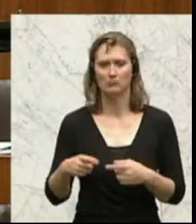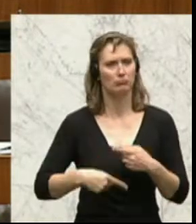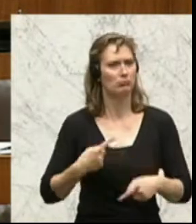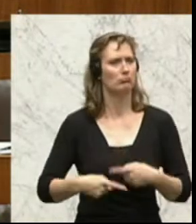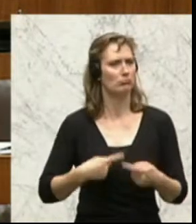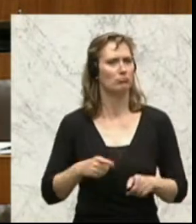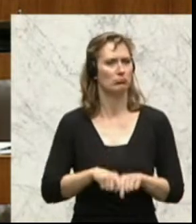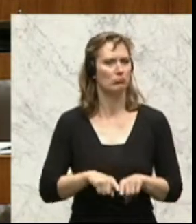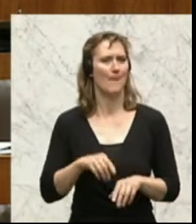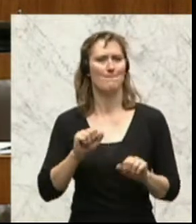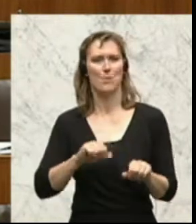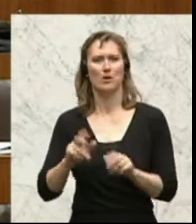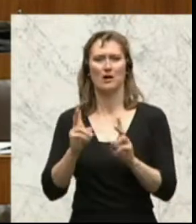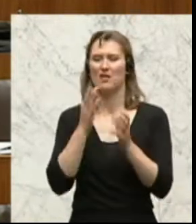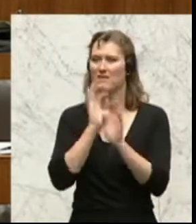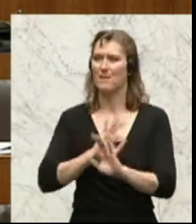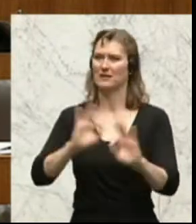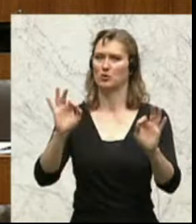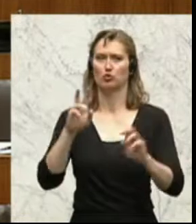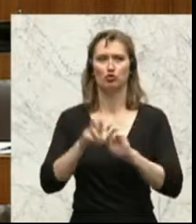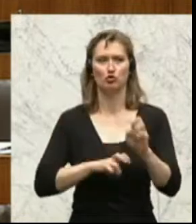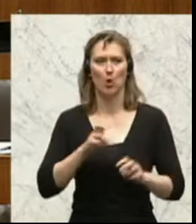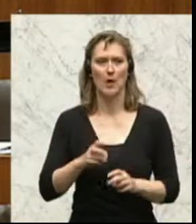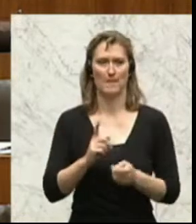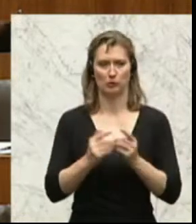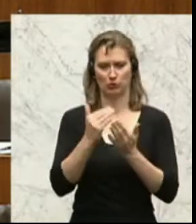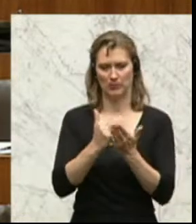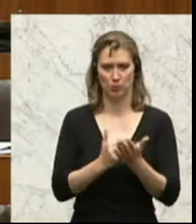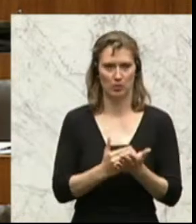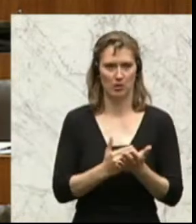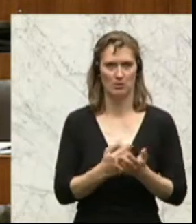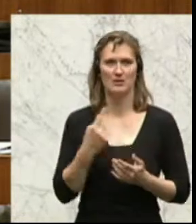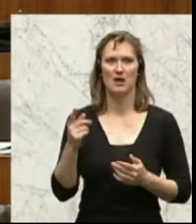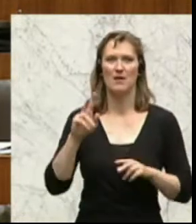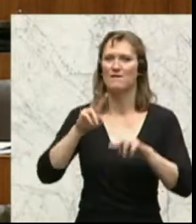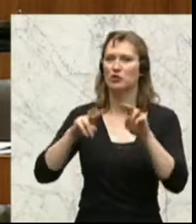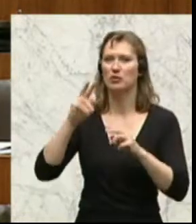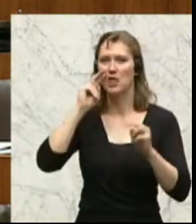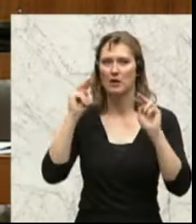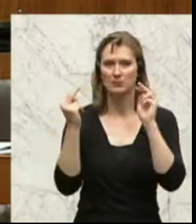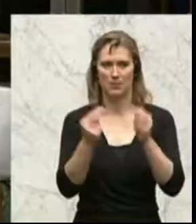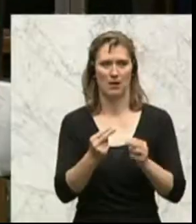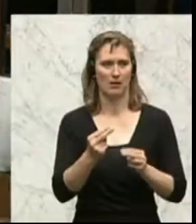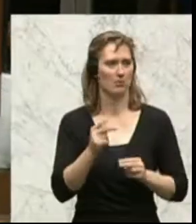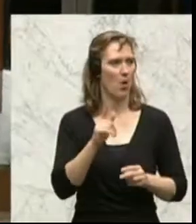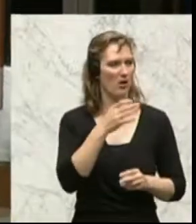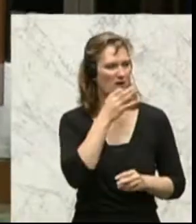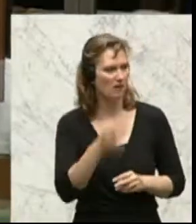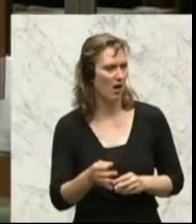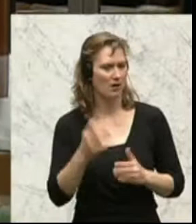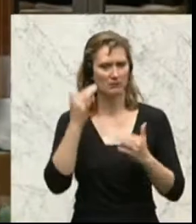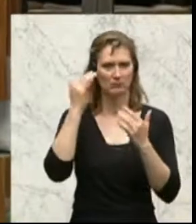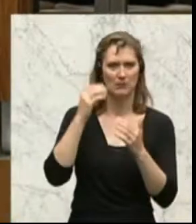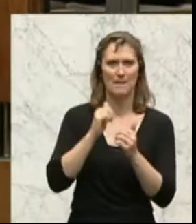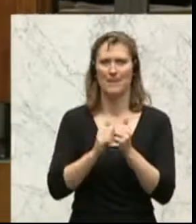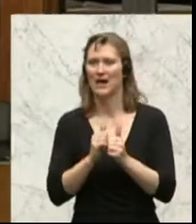zur Verbesserung der steuerlichen Bestimmungen. Sie haben verschiedenste Aspekte beleuchtet und auch hinterfragt, Berechnungen